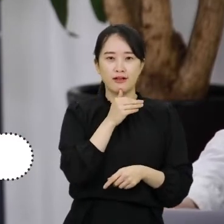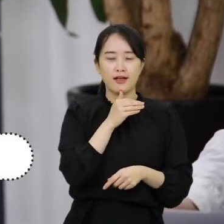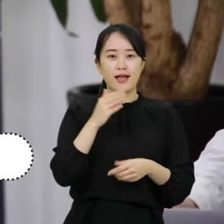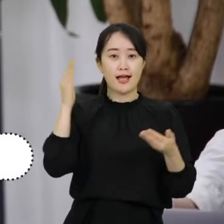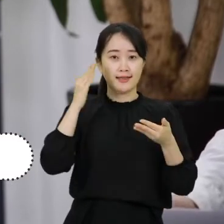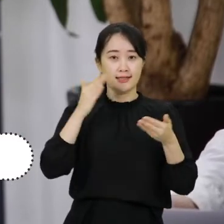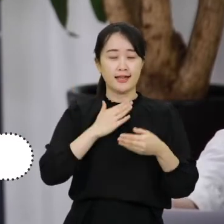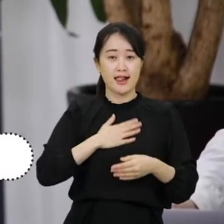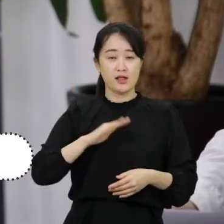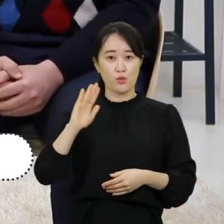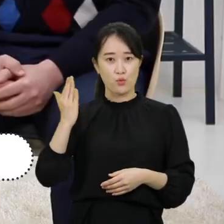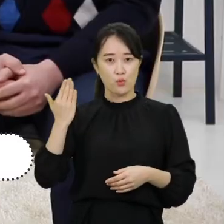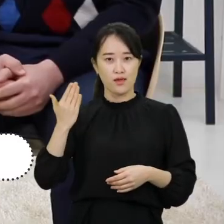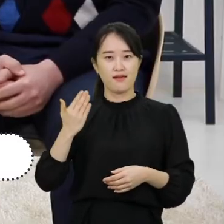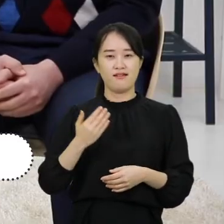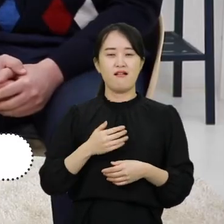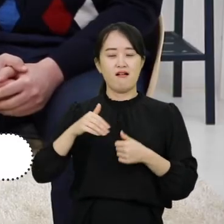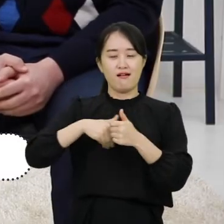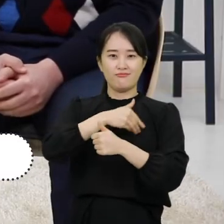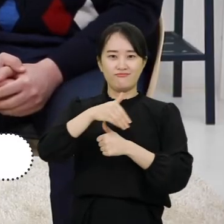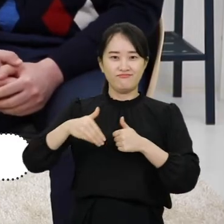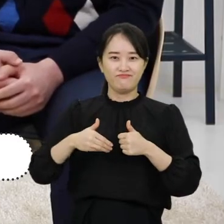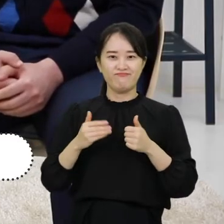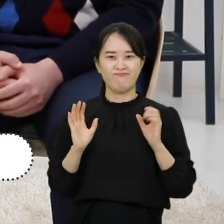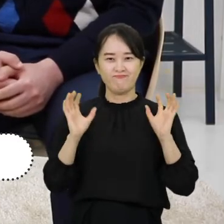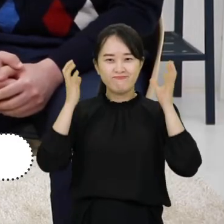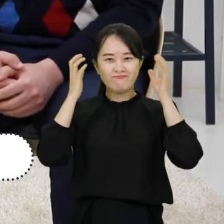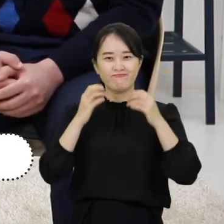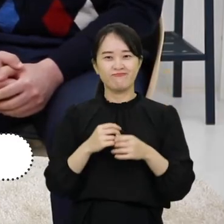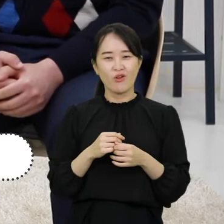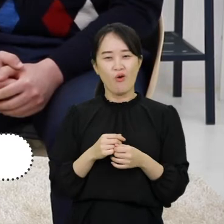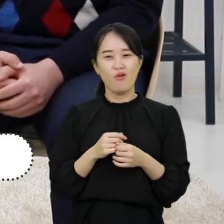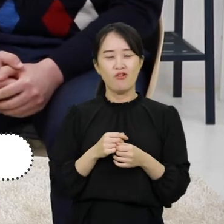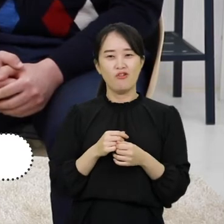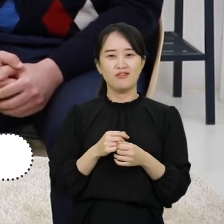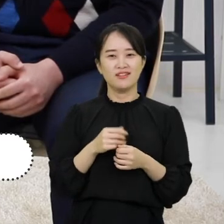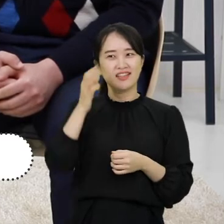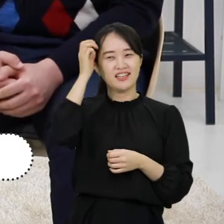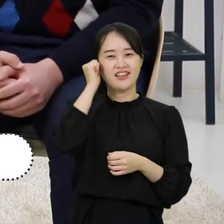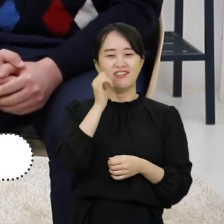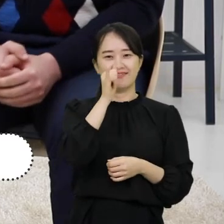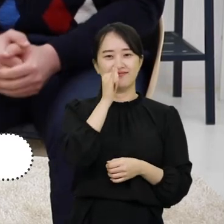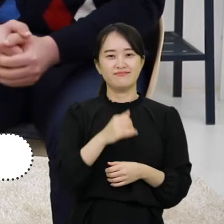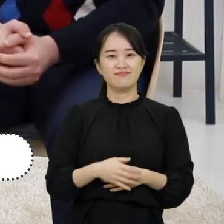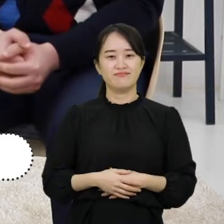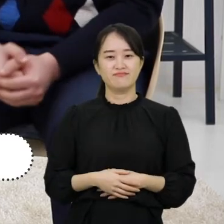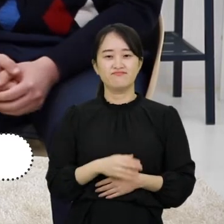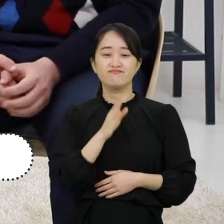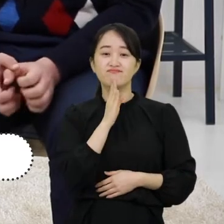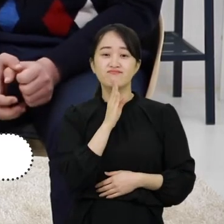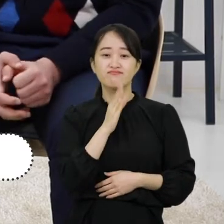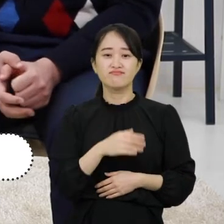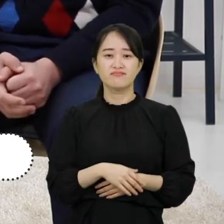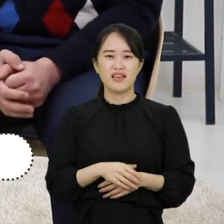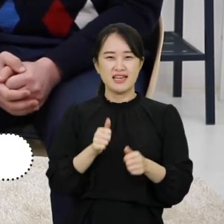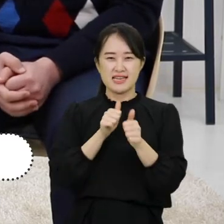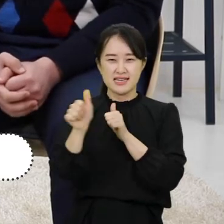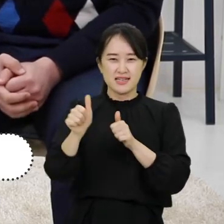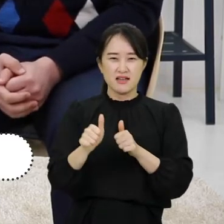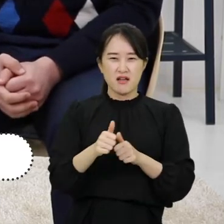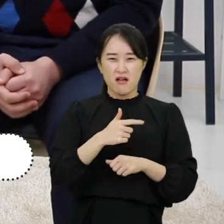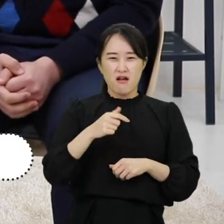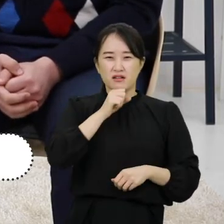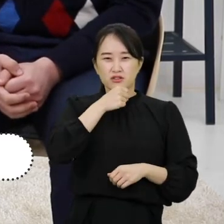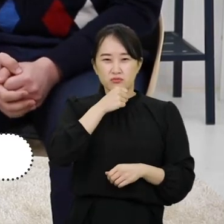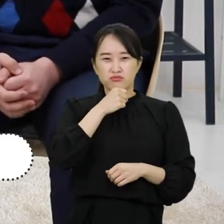있구나를 학생들이 알면서 굉장히 화기애애하게 즐겁게 수업을 진행했던 기억이 납니다. 맞아요. 우리가 막